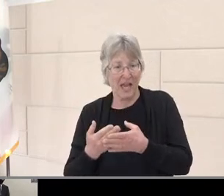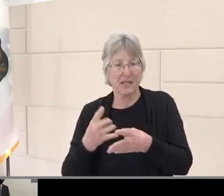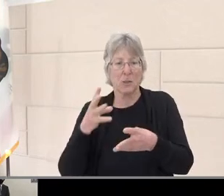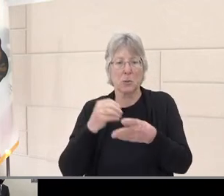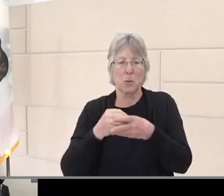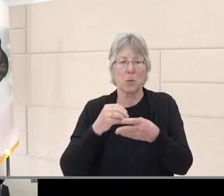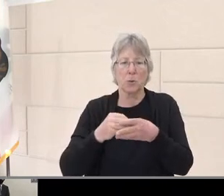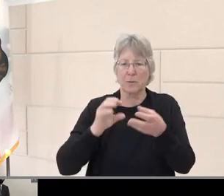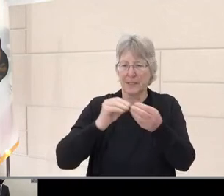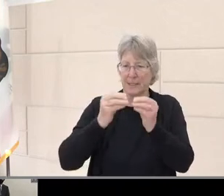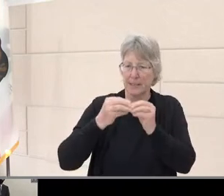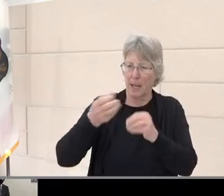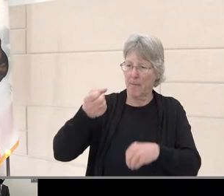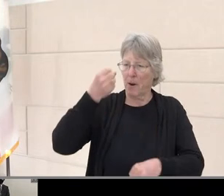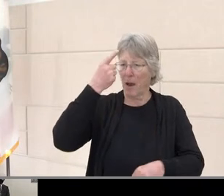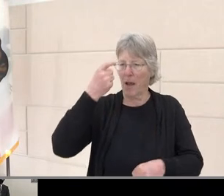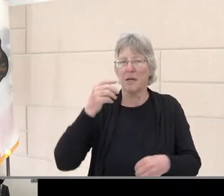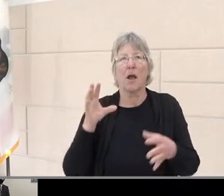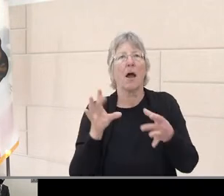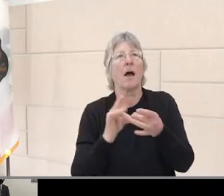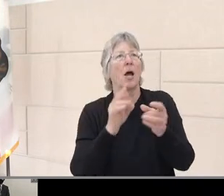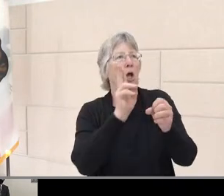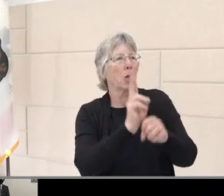ដាក់បង្រួមជាមួយនឹង